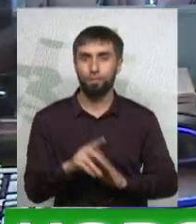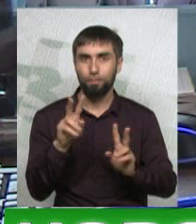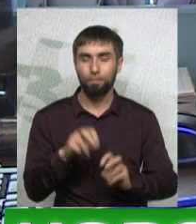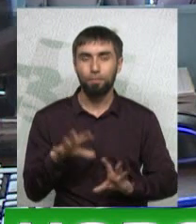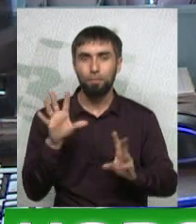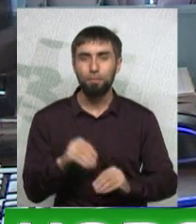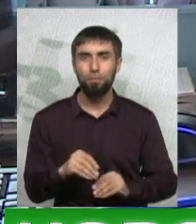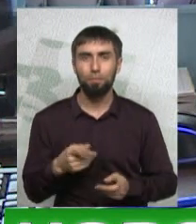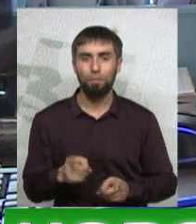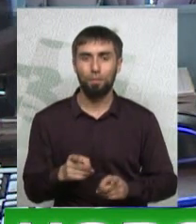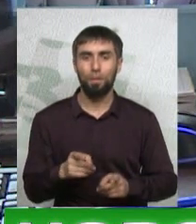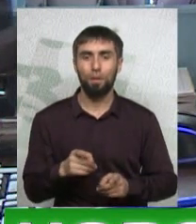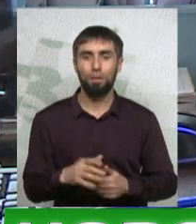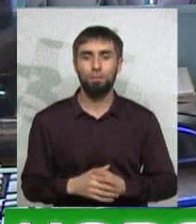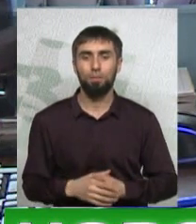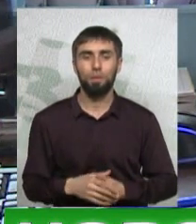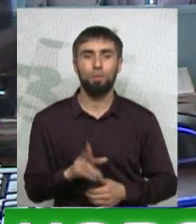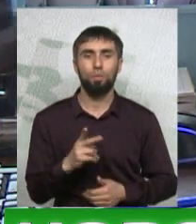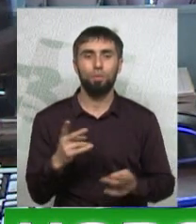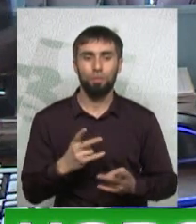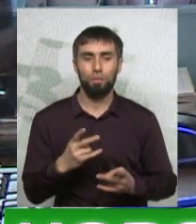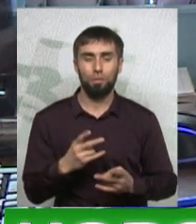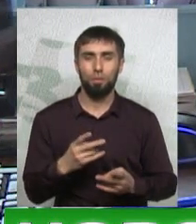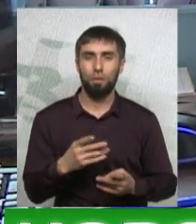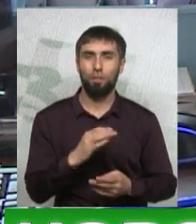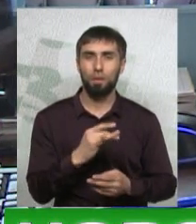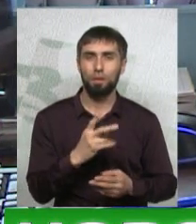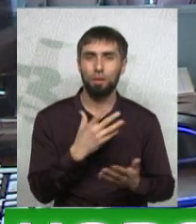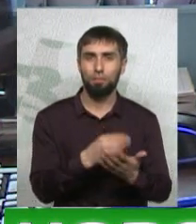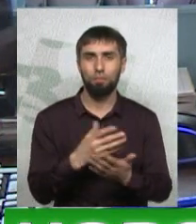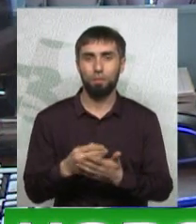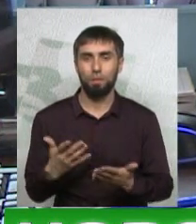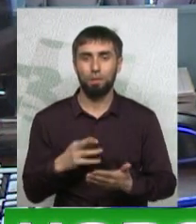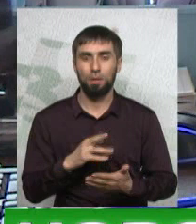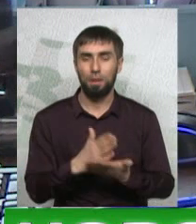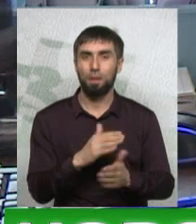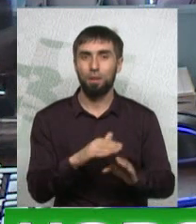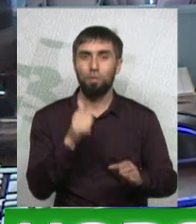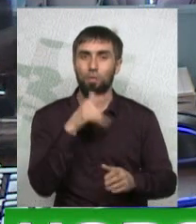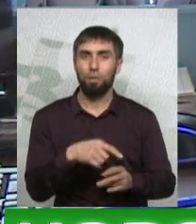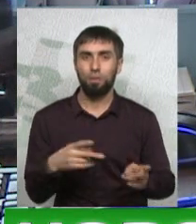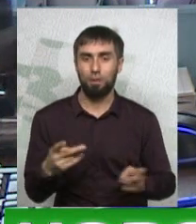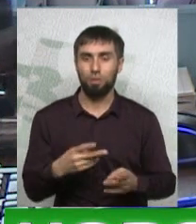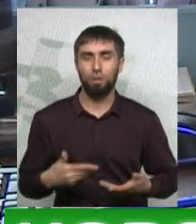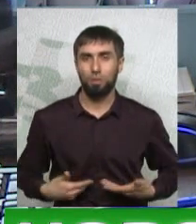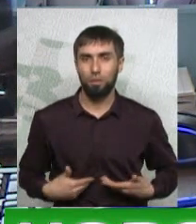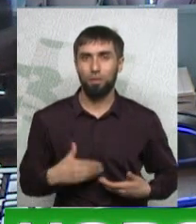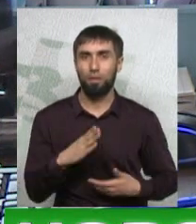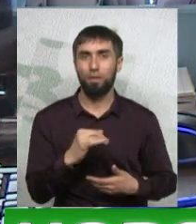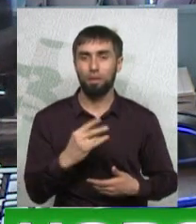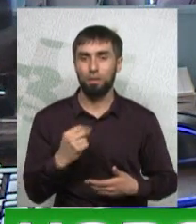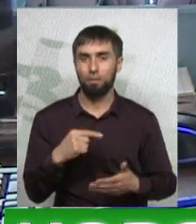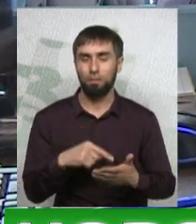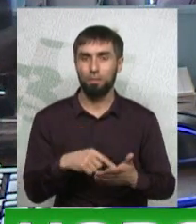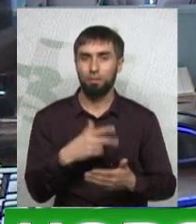все, естественно, карты, кто подлежит какой вакцинации. Есть дети, которые подлежат живой вакцине,